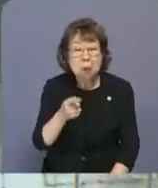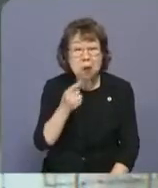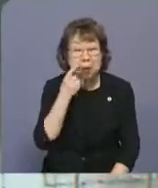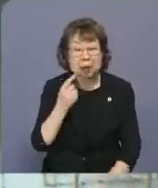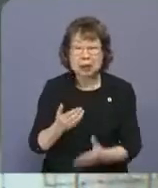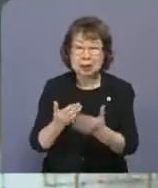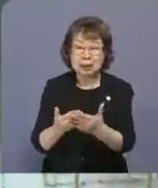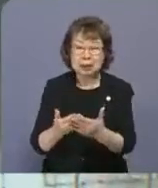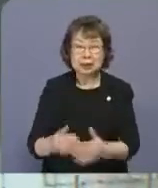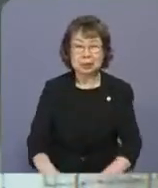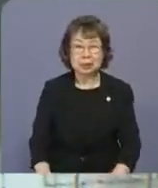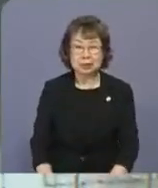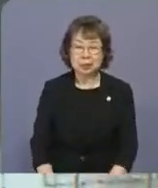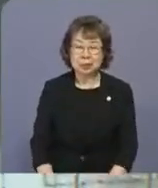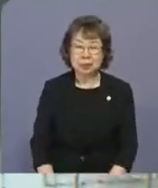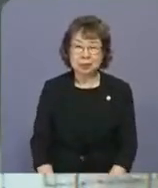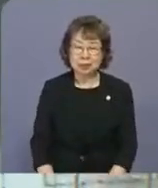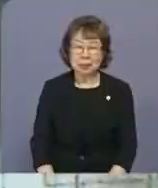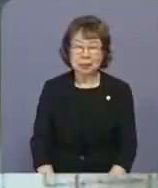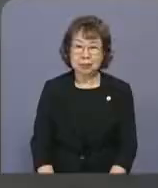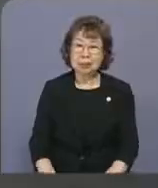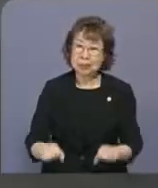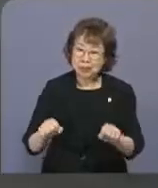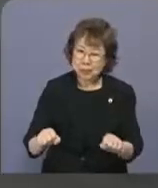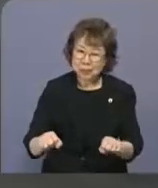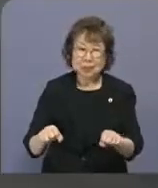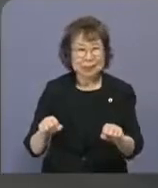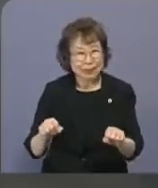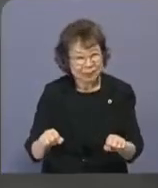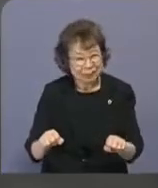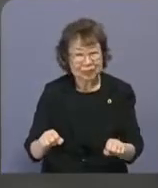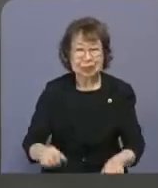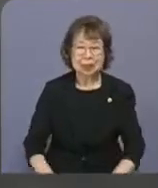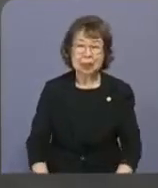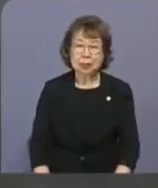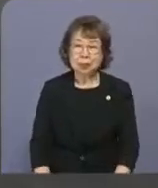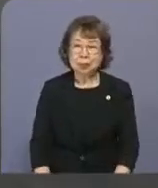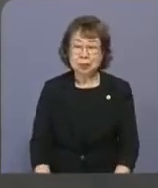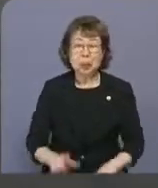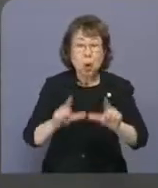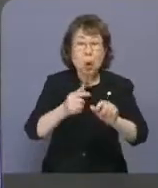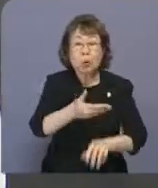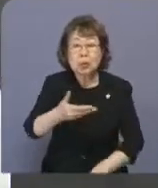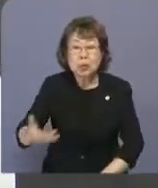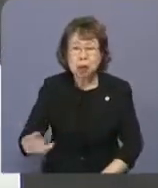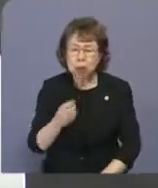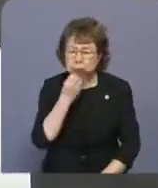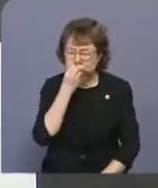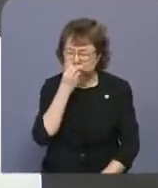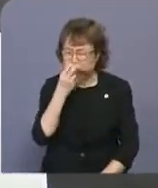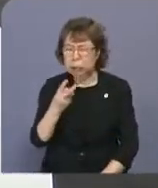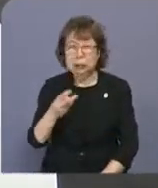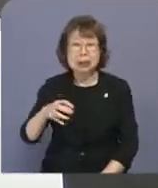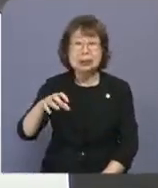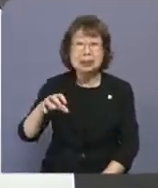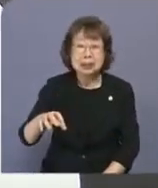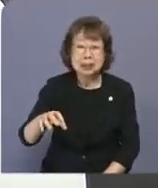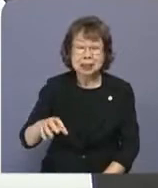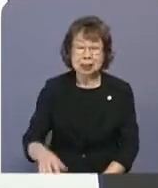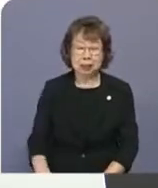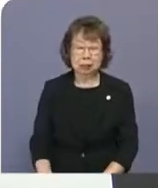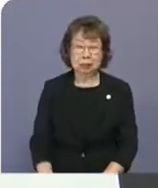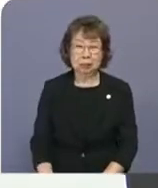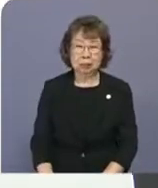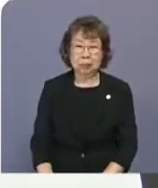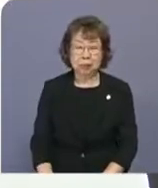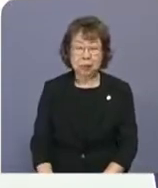얘기 들어보겠습니다. 김아련의 기자 나와 있습니다. 어서 오십시오. 안녕하십니까. 예, 동천하면 정말 그 악취가 심한 하천으로 많이 알려져